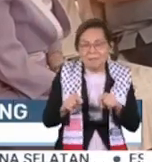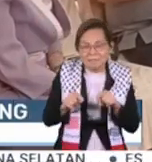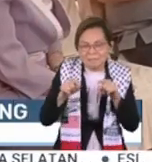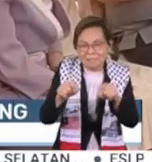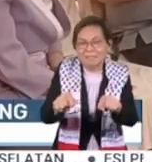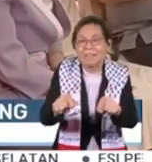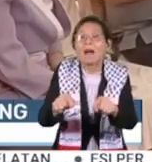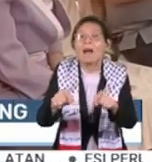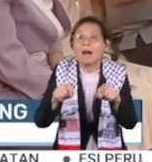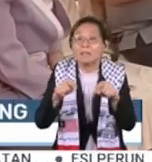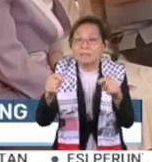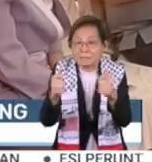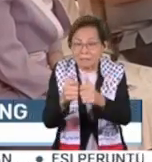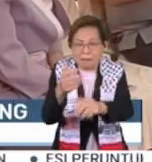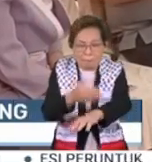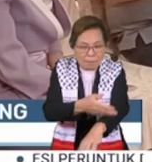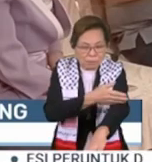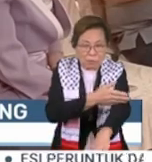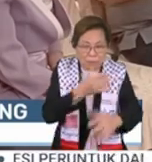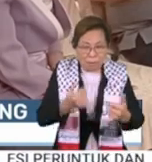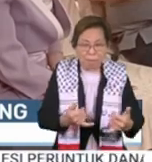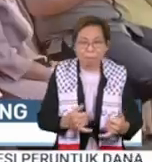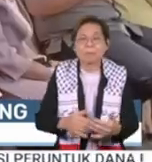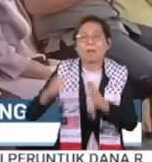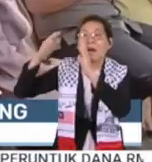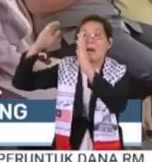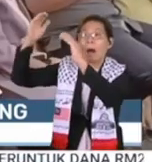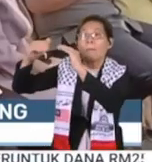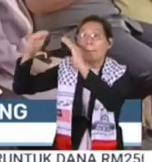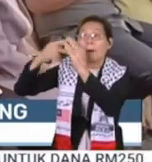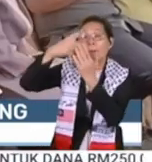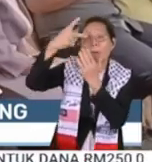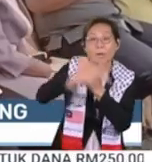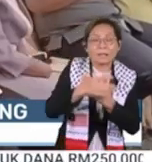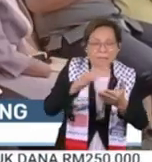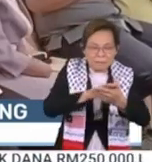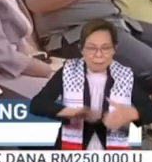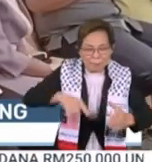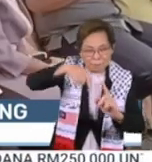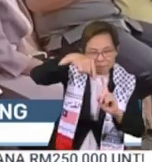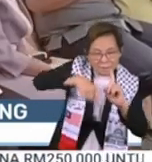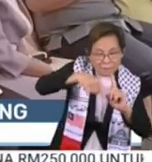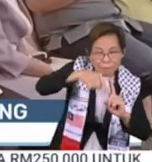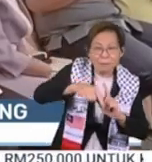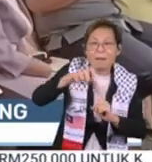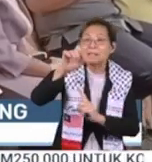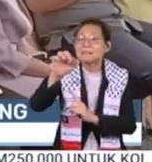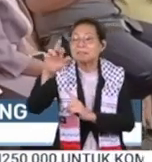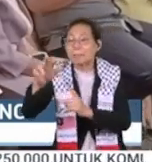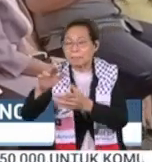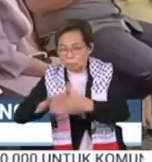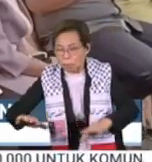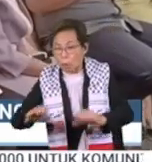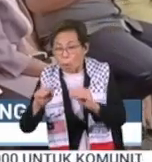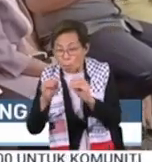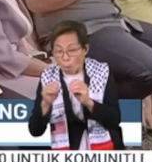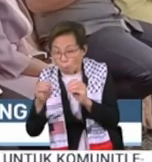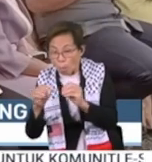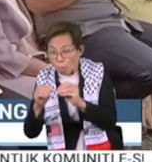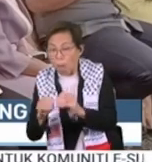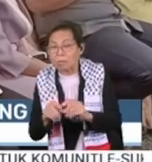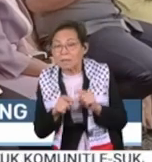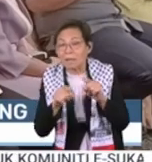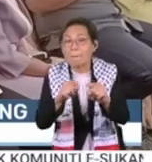perkembangan semasa. Beliau juga menyatakan agar program keselamatan data dan cyber security diperhebatkan lagi selari